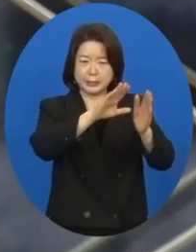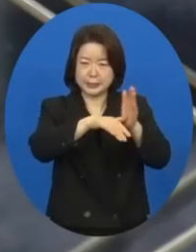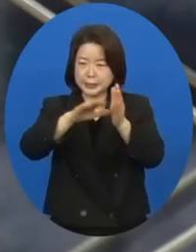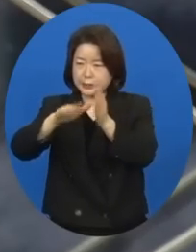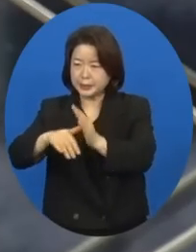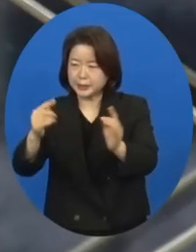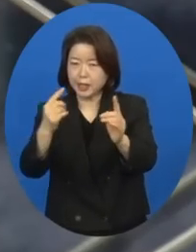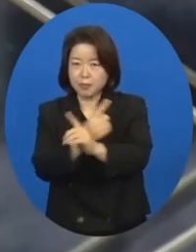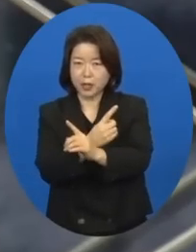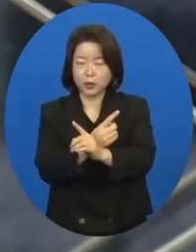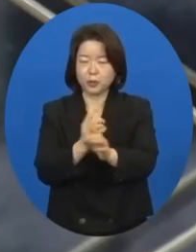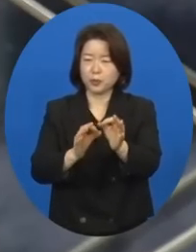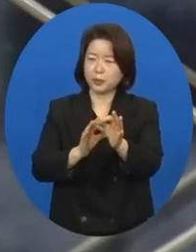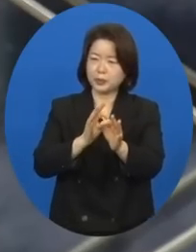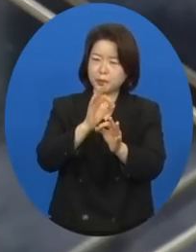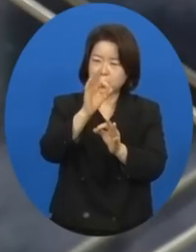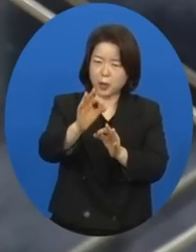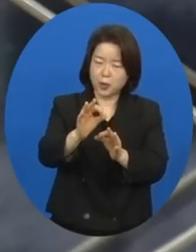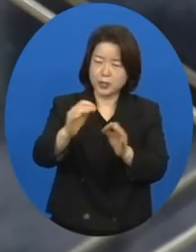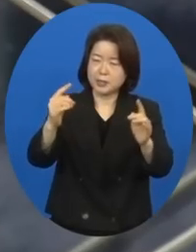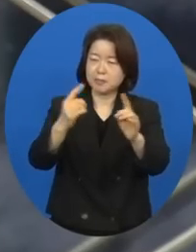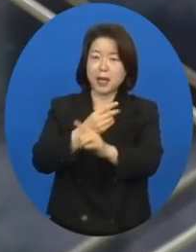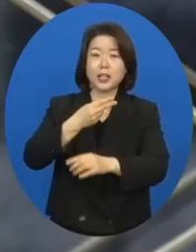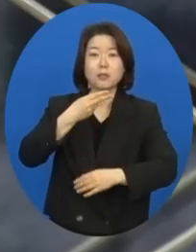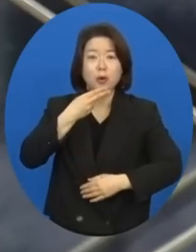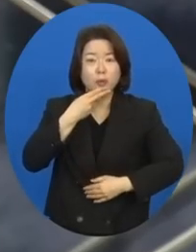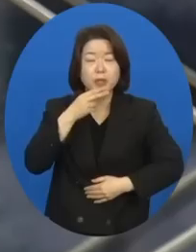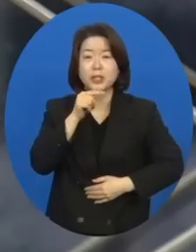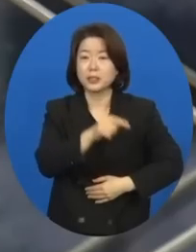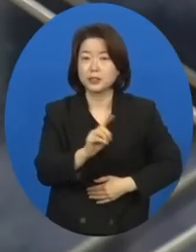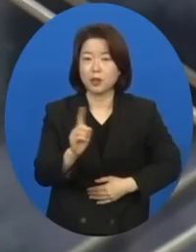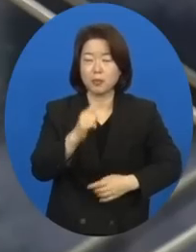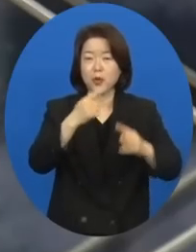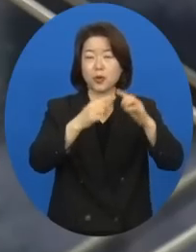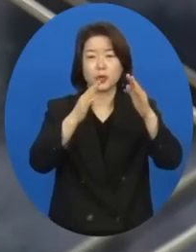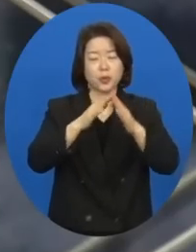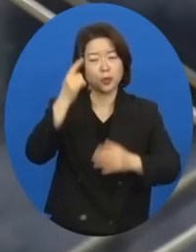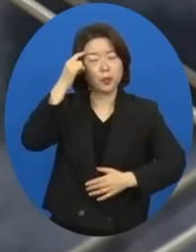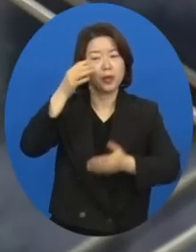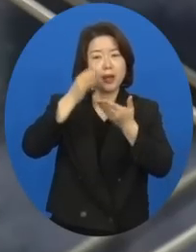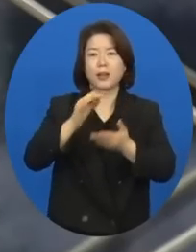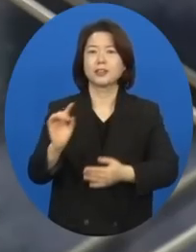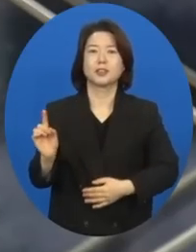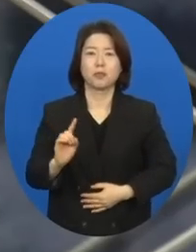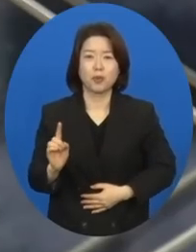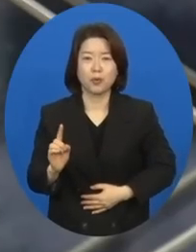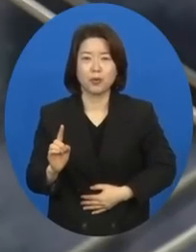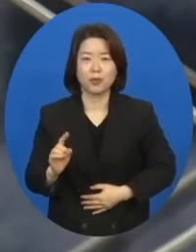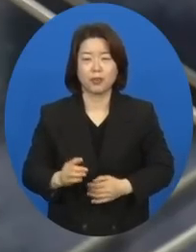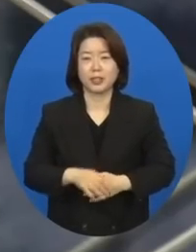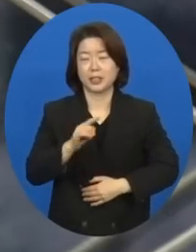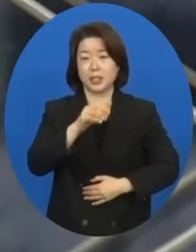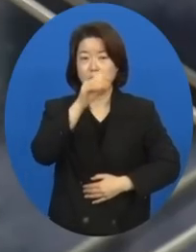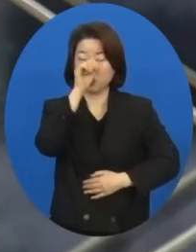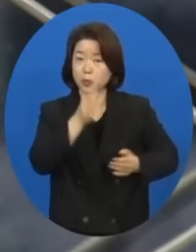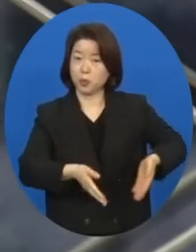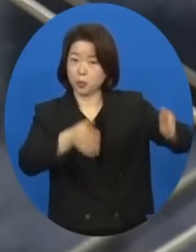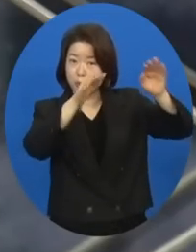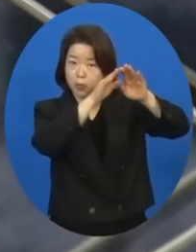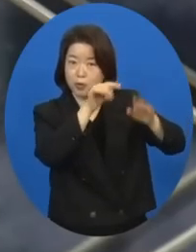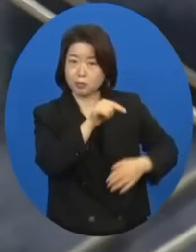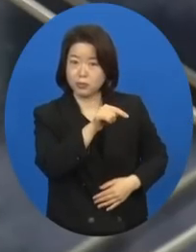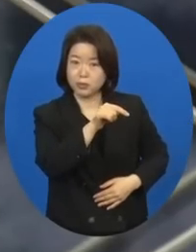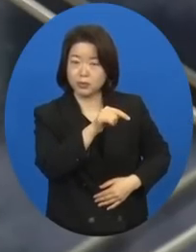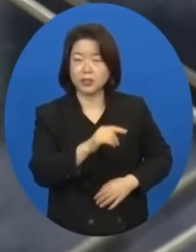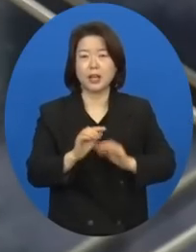아니 영원히 바뀌지 말아야 할 변화가 없어야 할 교회의 가치가 무엇일까요? 이런 좋은 건물일까요? 아니면